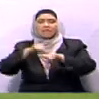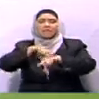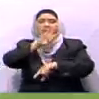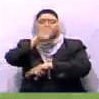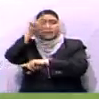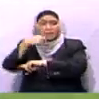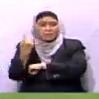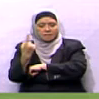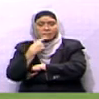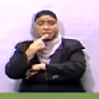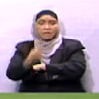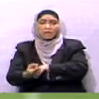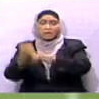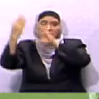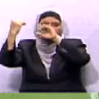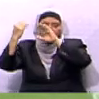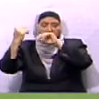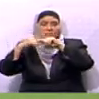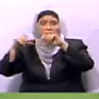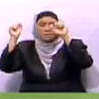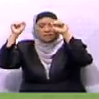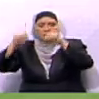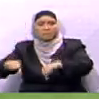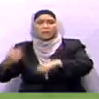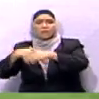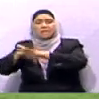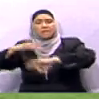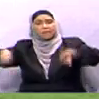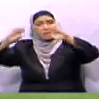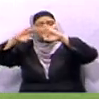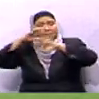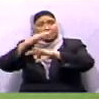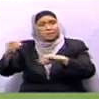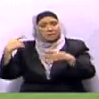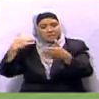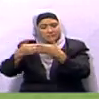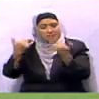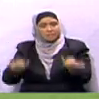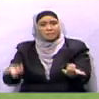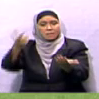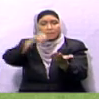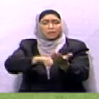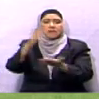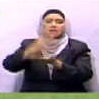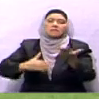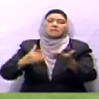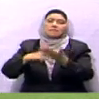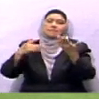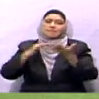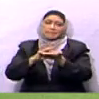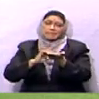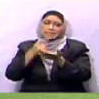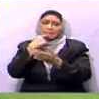Nizam mengharapkan Ken ilso dapat beraksi pada final itu nanti dan setakat ini laporan daripada pasukan perubatan memberitahu kecederaan